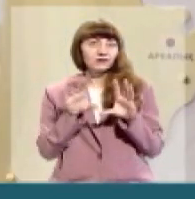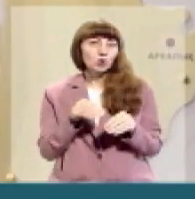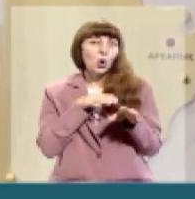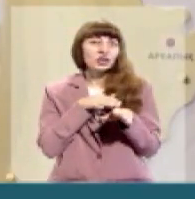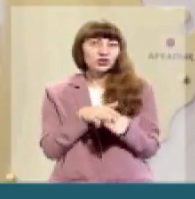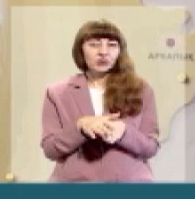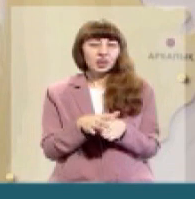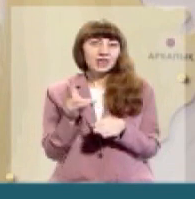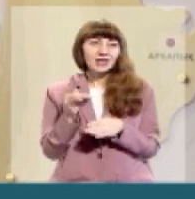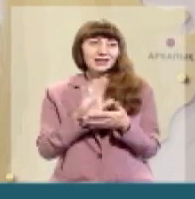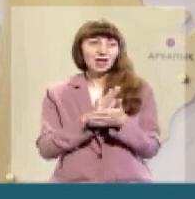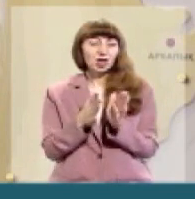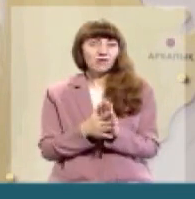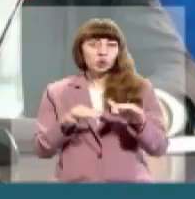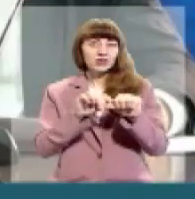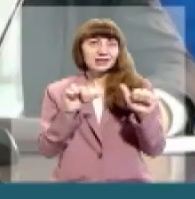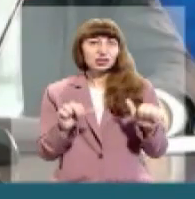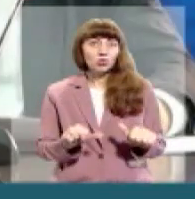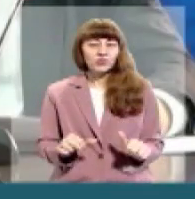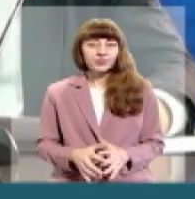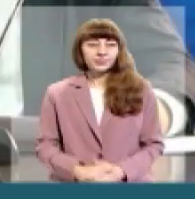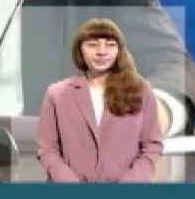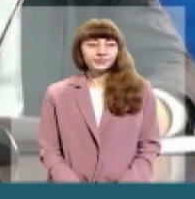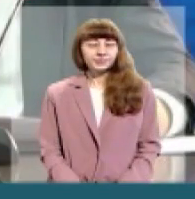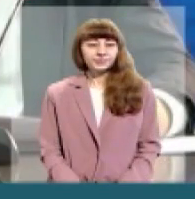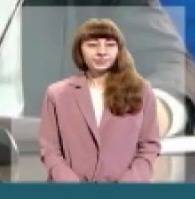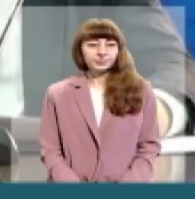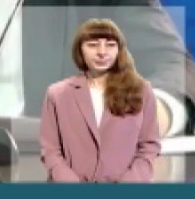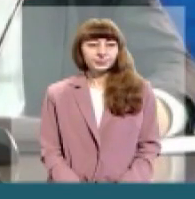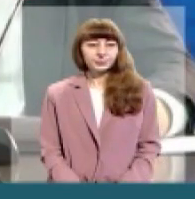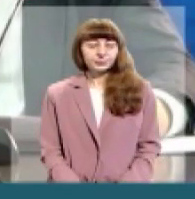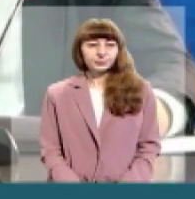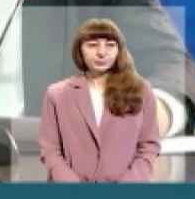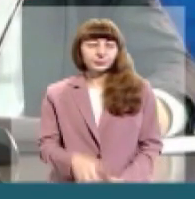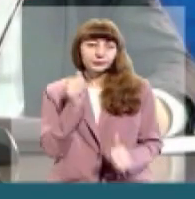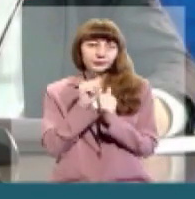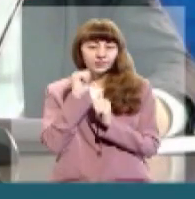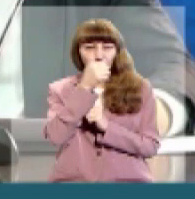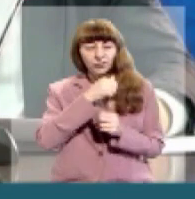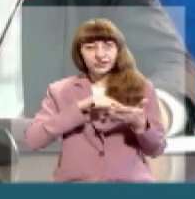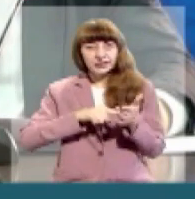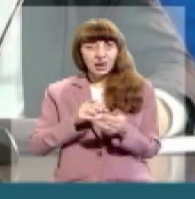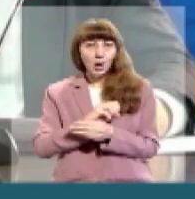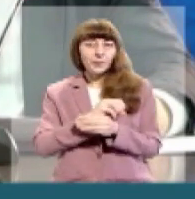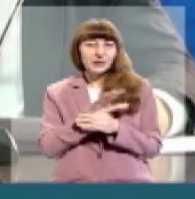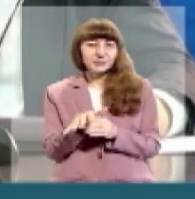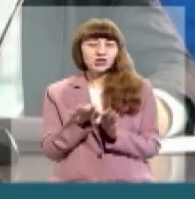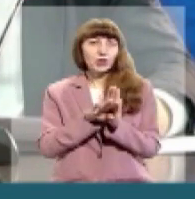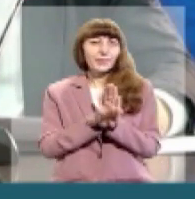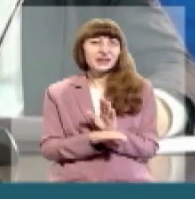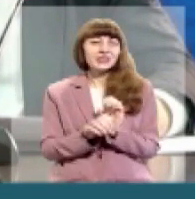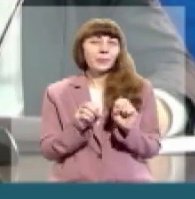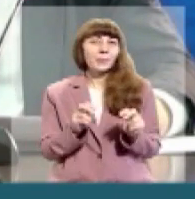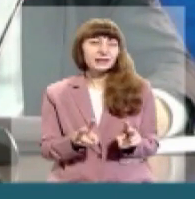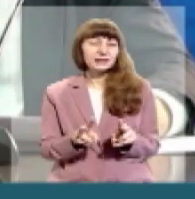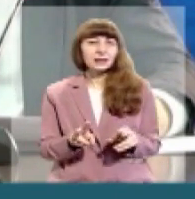толықтай аяқталып, көгілдір отынды тарату жүйесі жылыту маусымына толықтай дайын. Әрбір тұтынушы үйшілік газ құбырларына